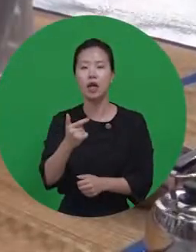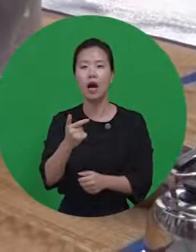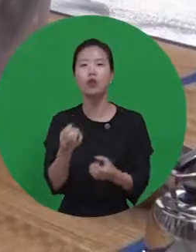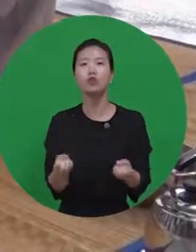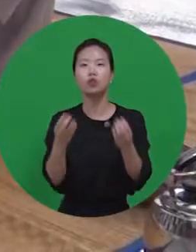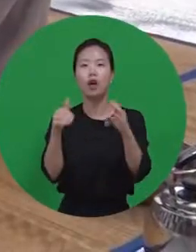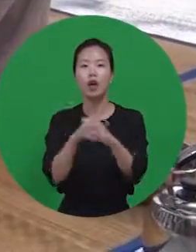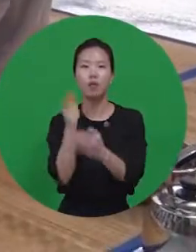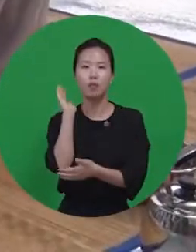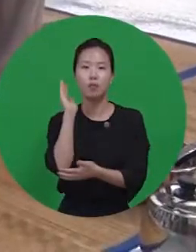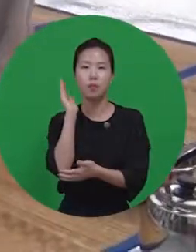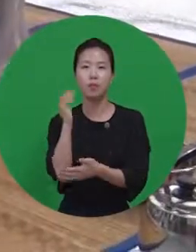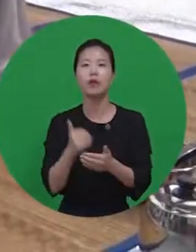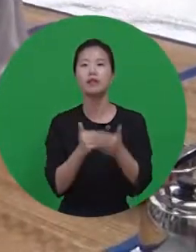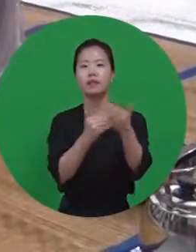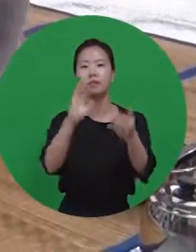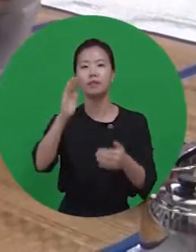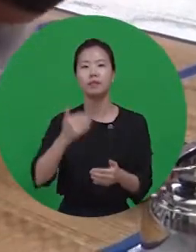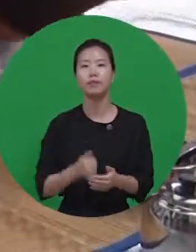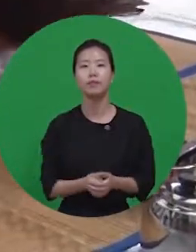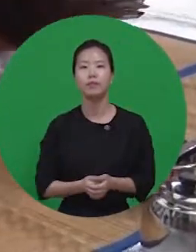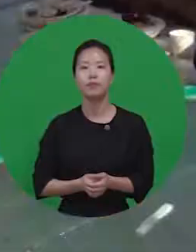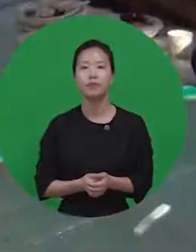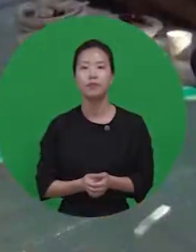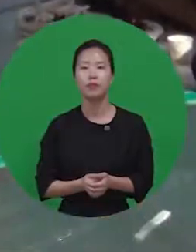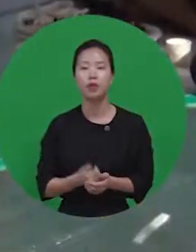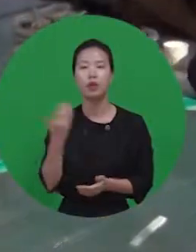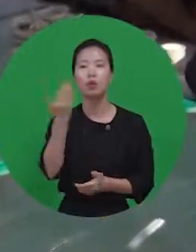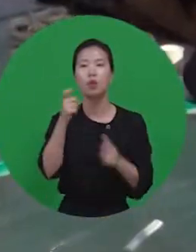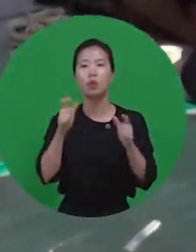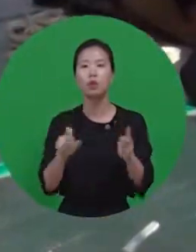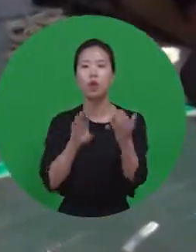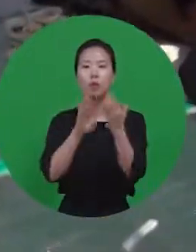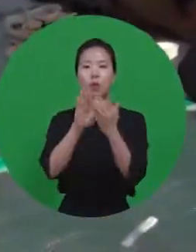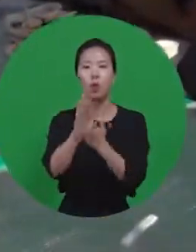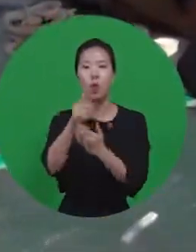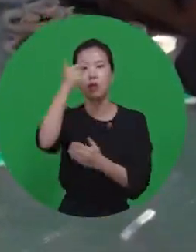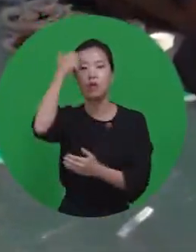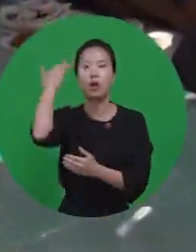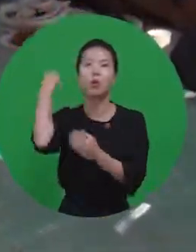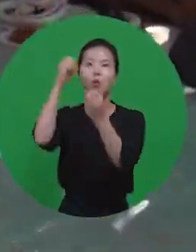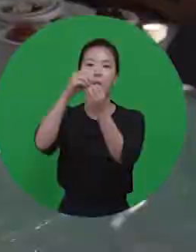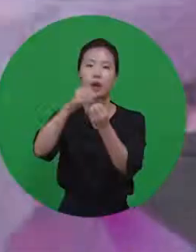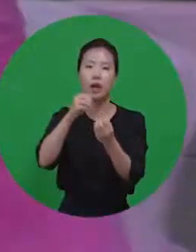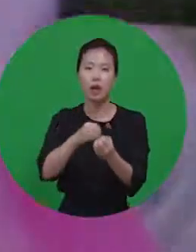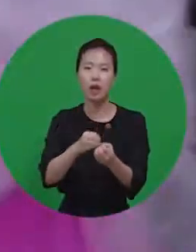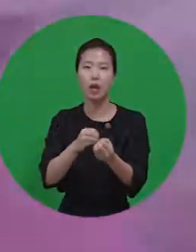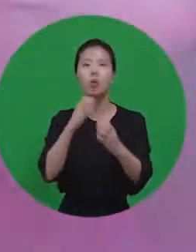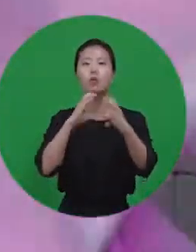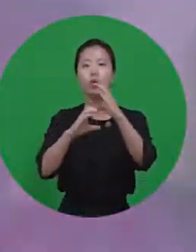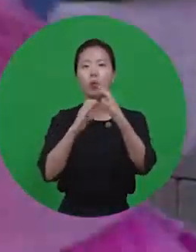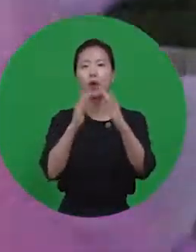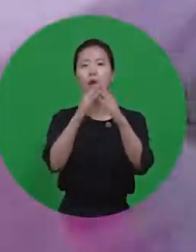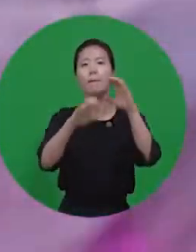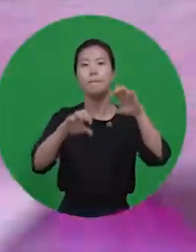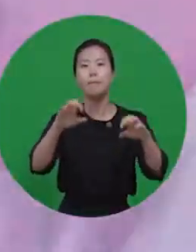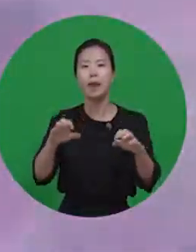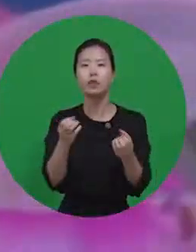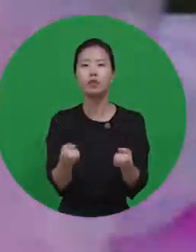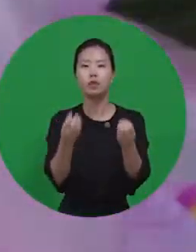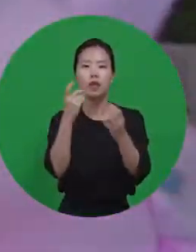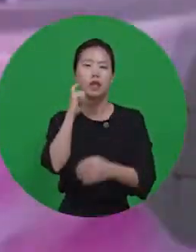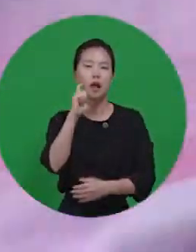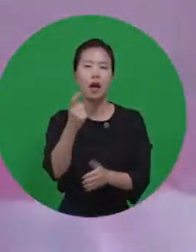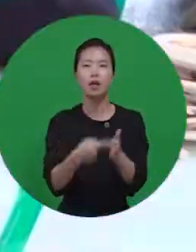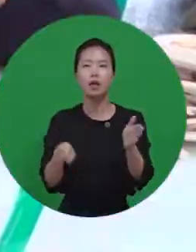순으로 측백나무 제례 행사가 진행됐습니다. 구로구는 앞으로도 전통을 이어가며 세대가 소통하는 마을